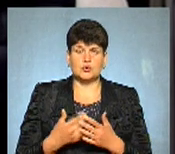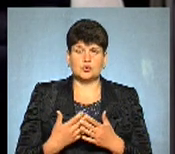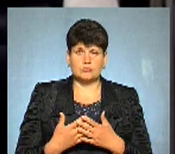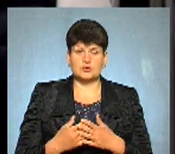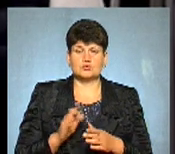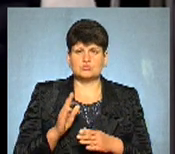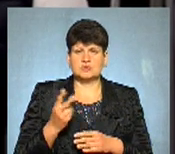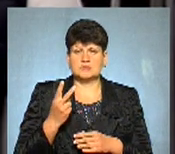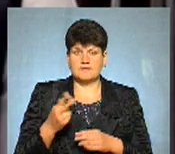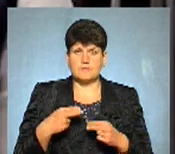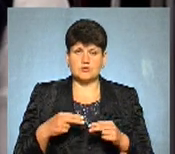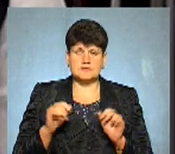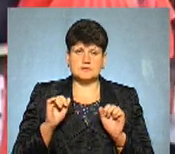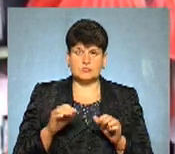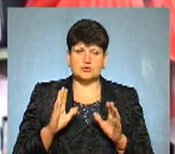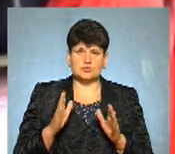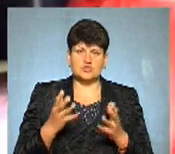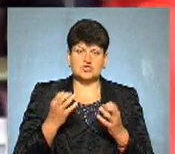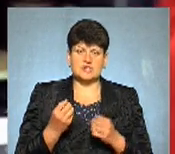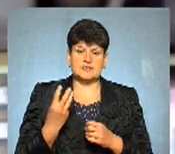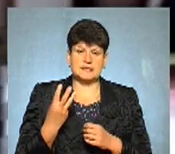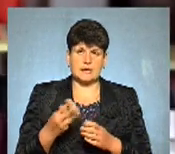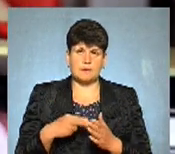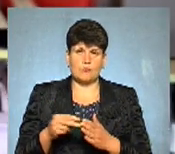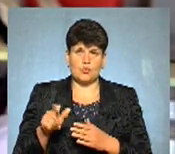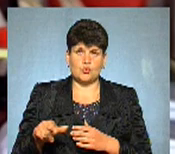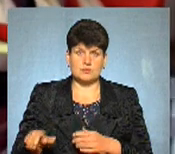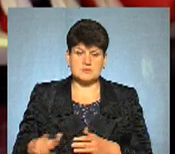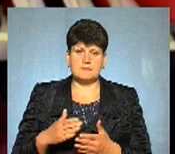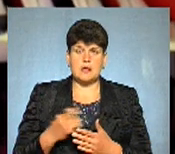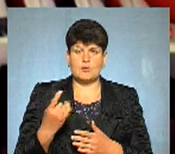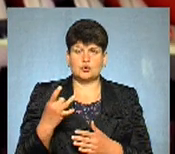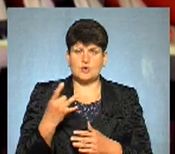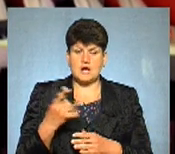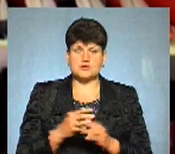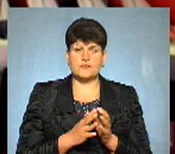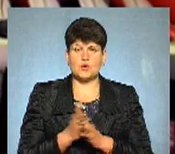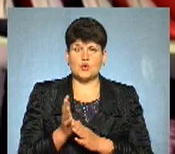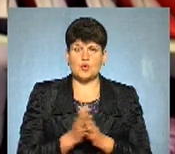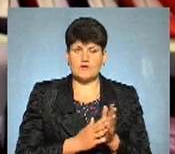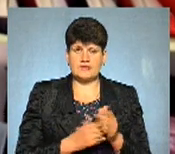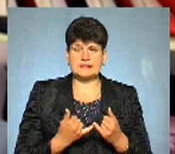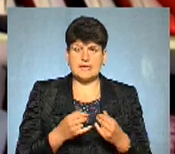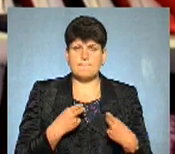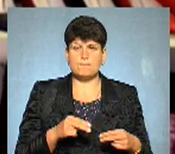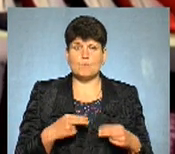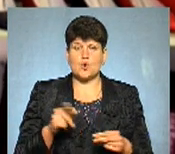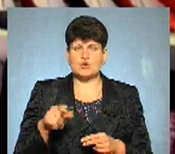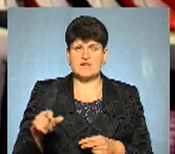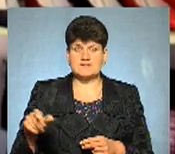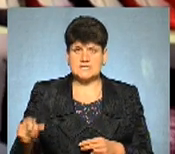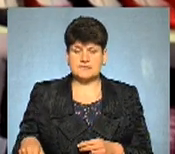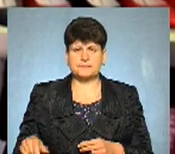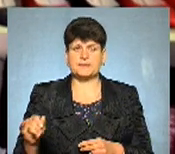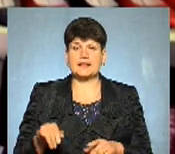буде 2 продавці, то може бути ще 3 покупці. Маємо одноразові рукавички для нас, для продавців, для покупців.